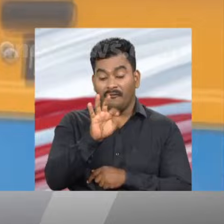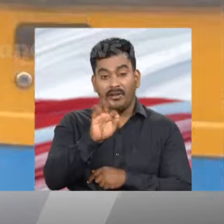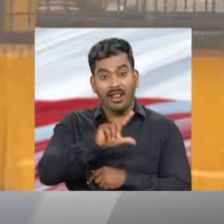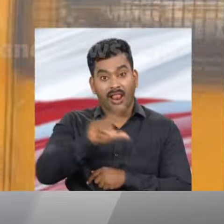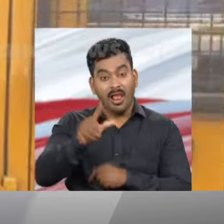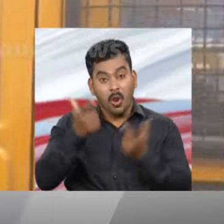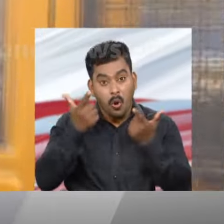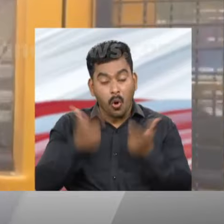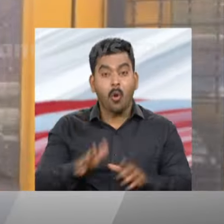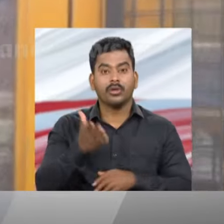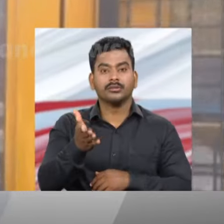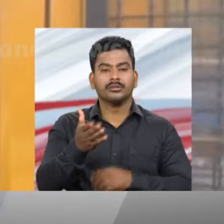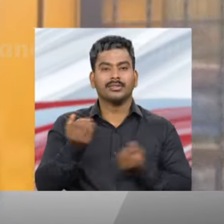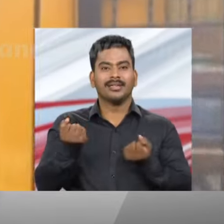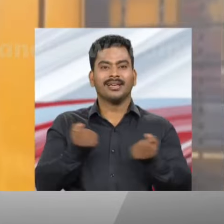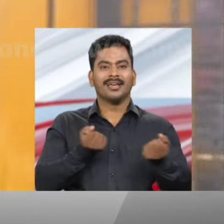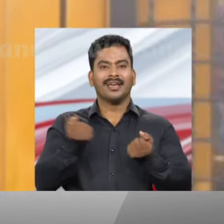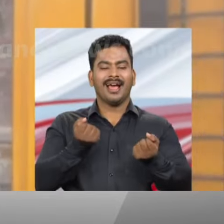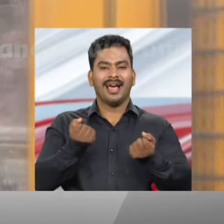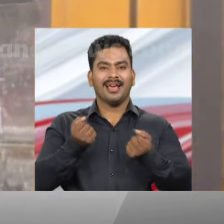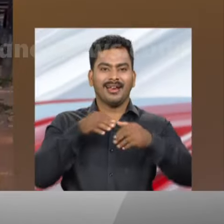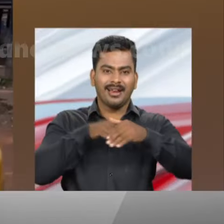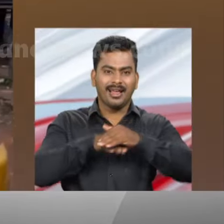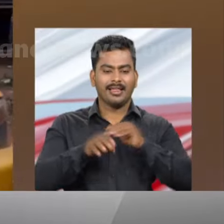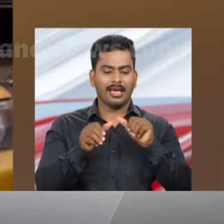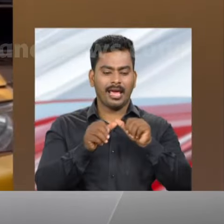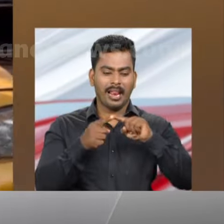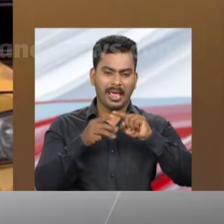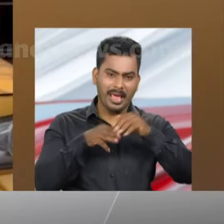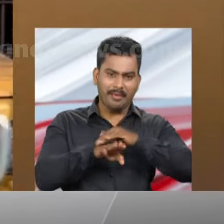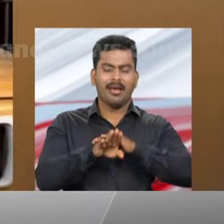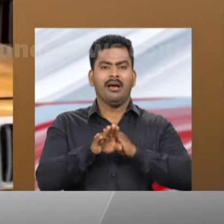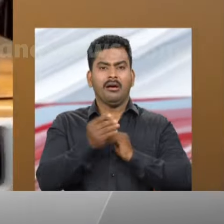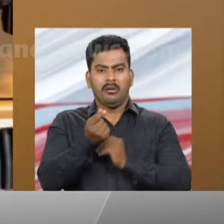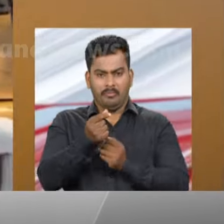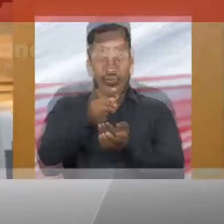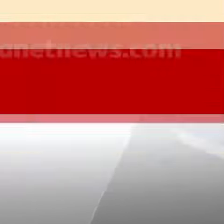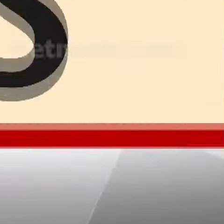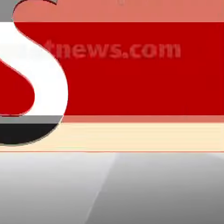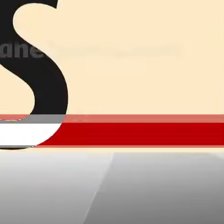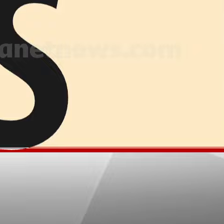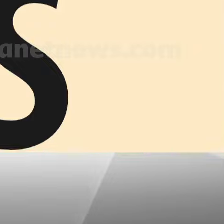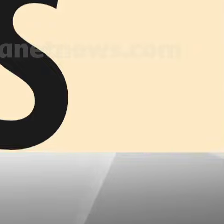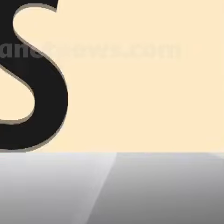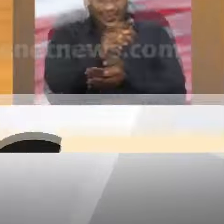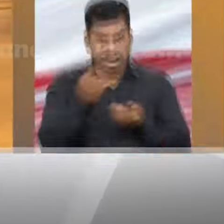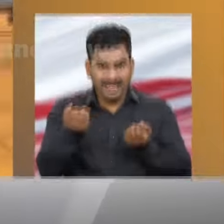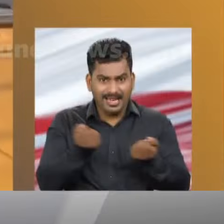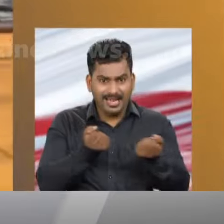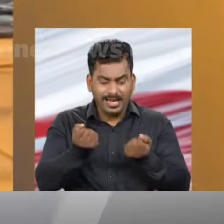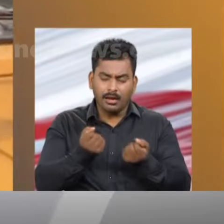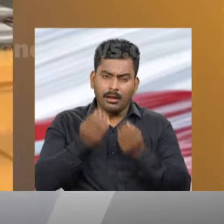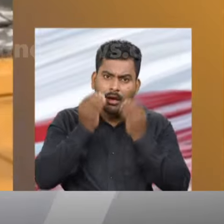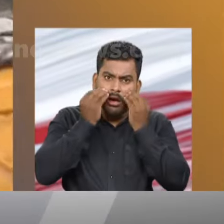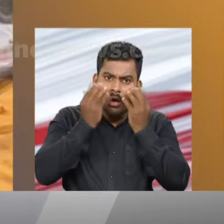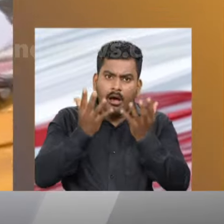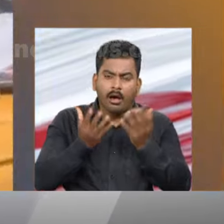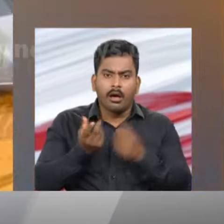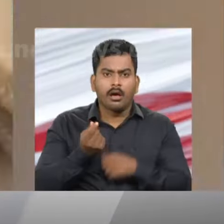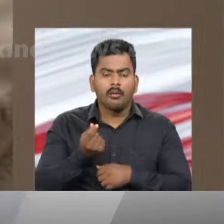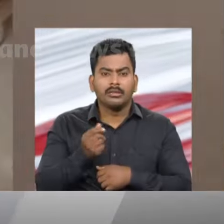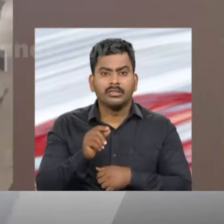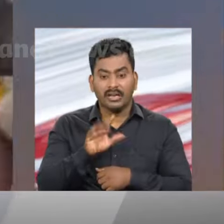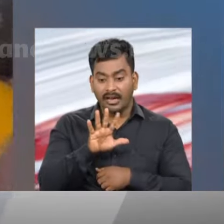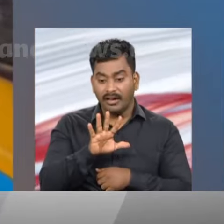സുരക്ഷാ ഉദ്യോഗസ്ഥരാരും കൂടെ ഉണ്ടായിരുന്നില്ലേ? അമീന, ഇന്ന് ഉച്ചയ്ക്കാണ് ഈ ഒരു സംഭവം, ഞെട്ടിക്കുന്ന സംഭവം ഉണ്ടായിരിക്കുന്നത്. ഉപ്പള നഗരത്തിൽ